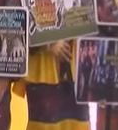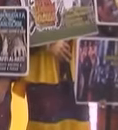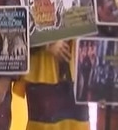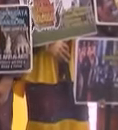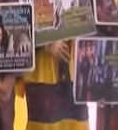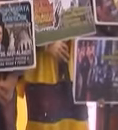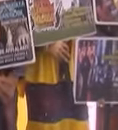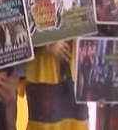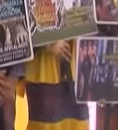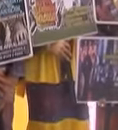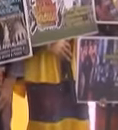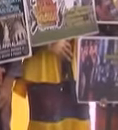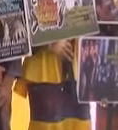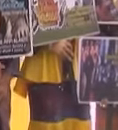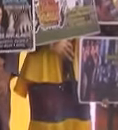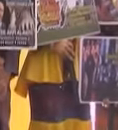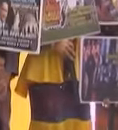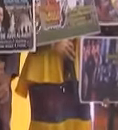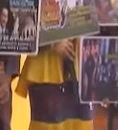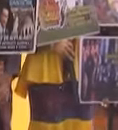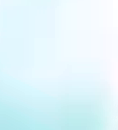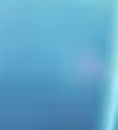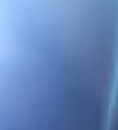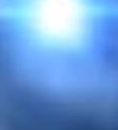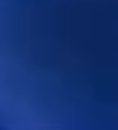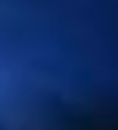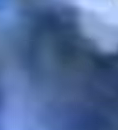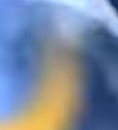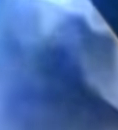2019. Semoga RTM terus maju.